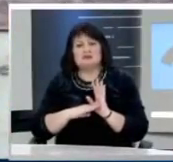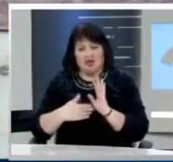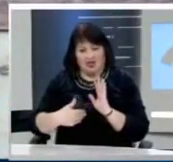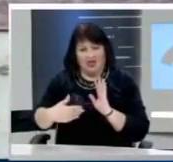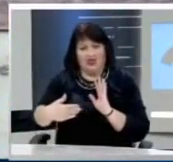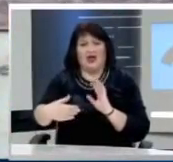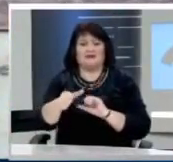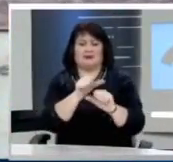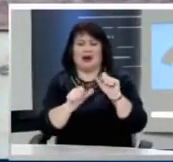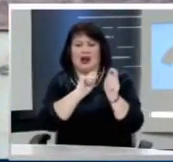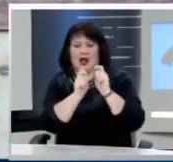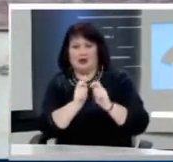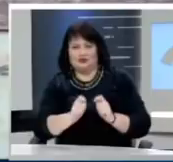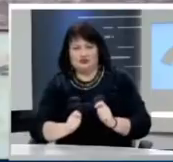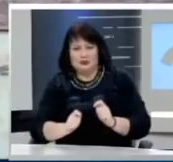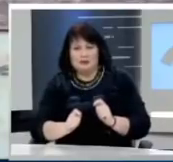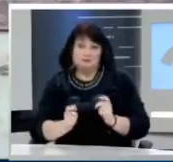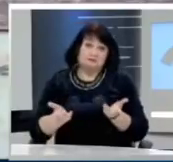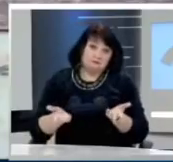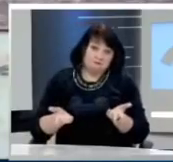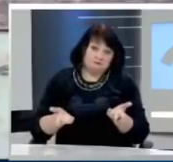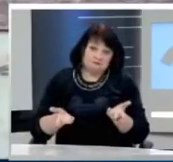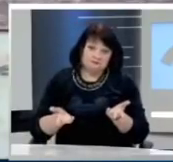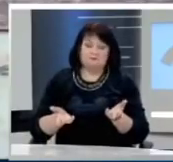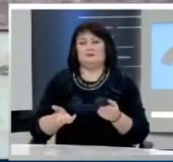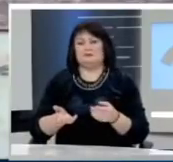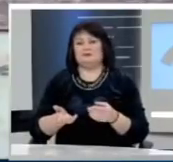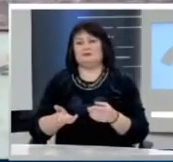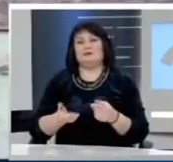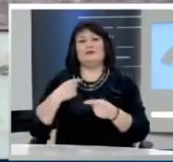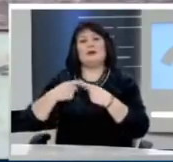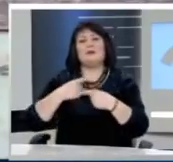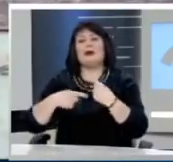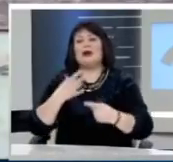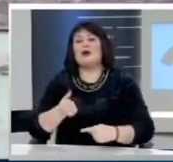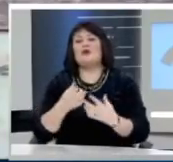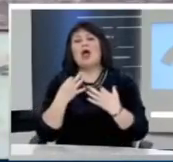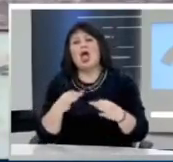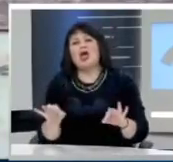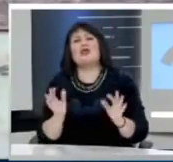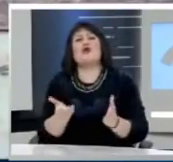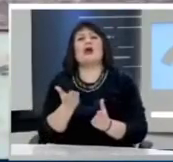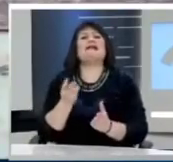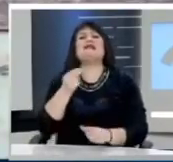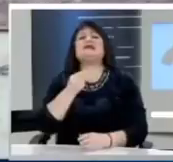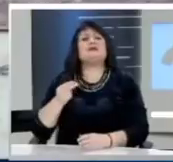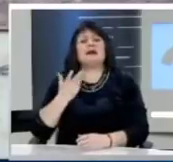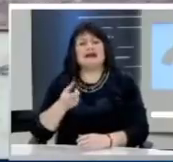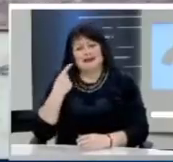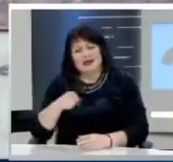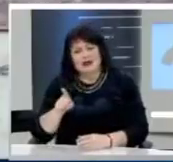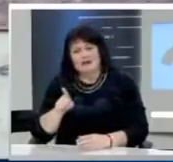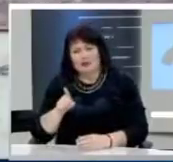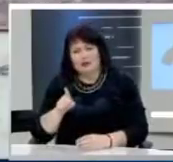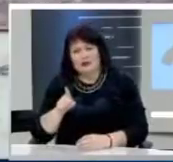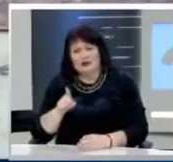συνταγματικής αναθεώρησης. Εάν υπάρχει λοιπόν από την εμπειρία της Βουλής ένα κενό, μια άλλη ερμηνεία, από την εμπειρία